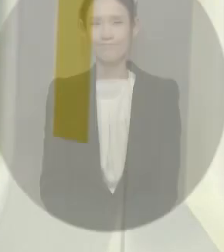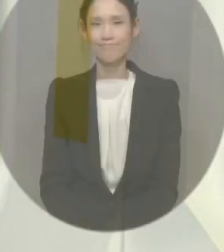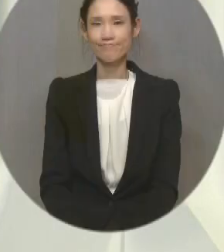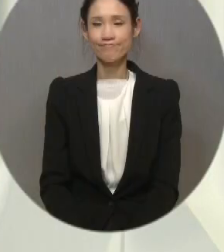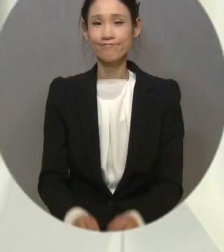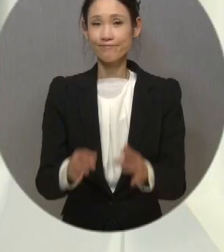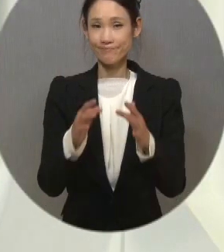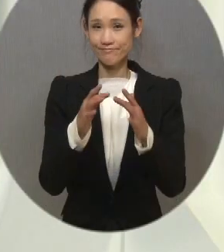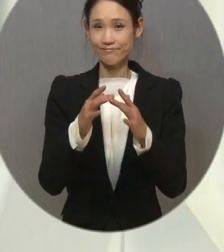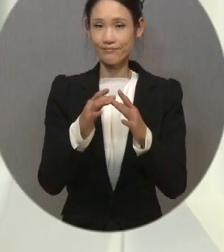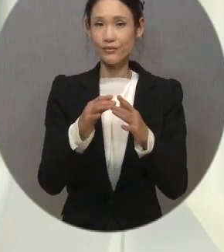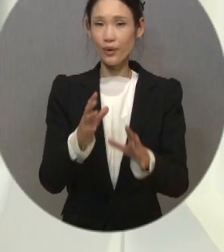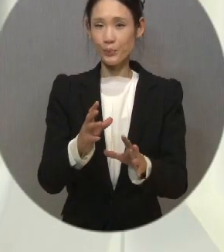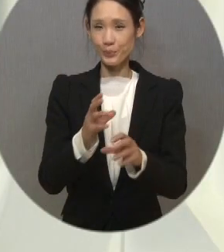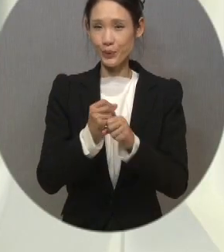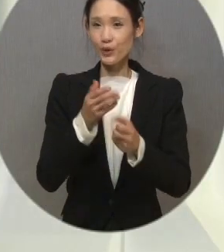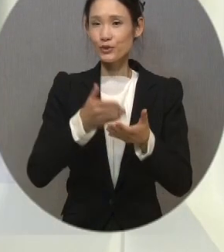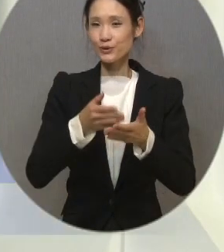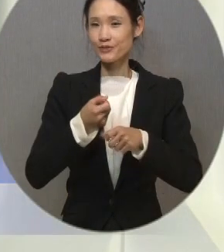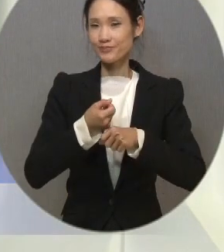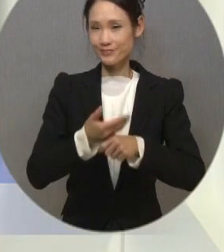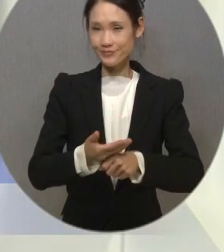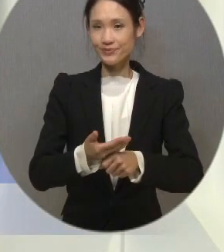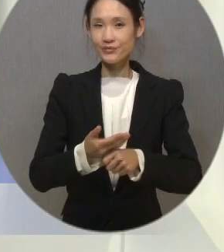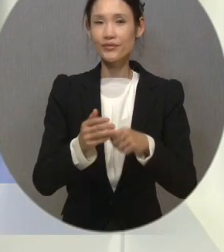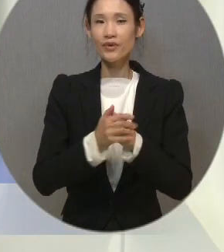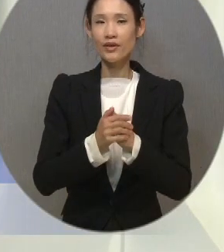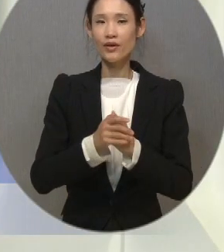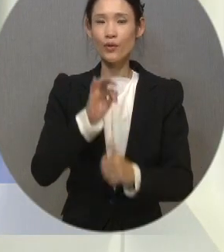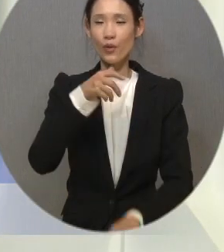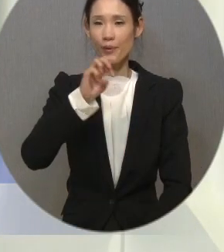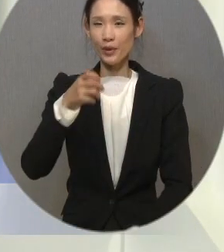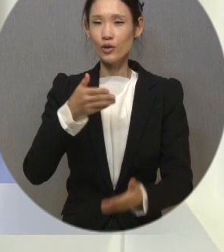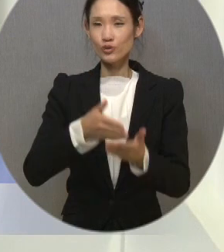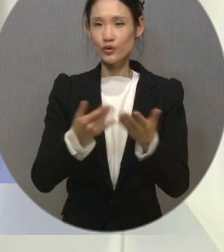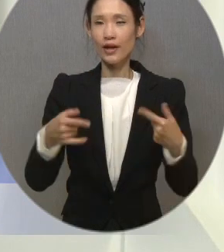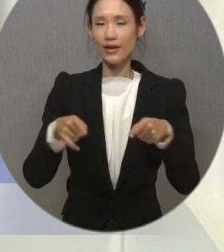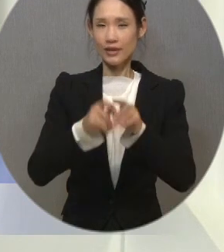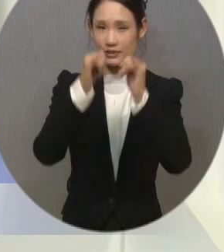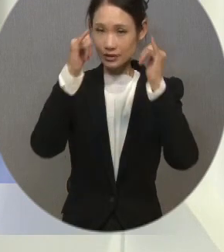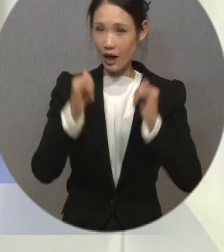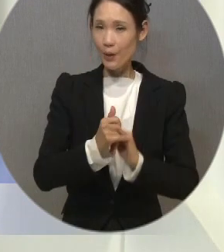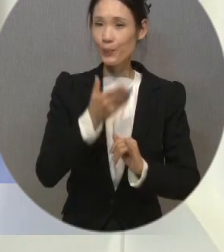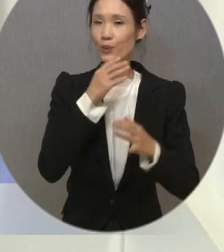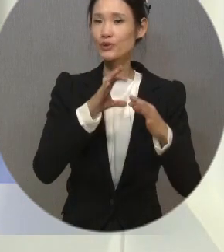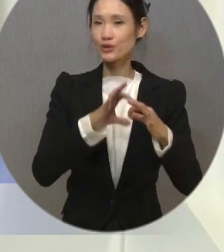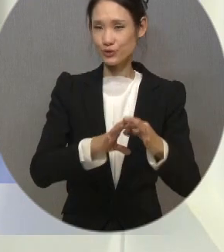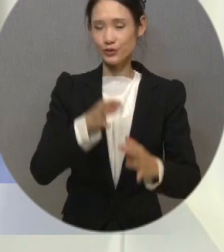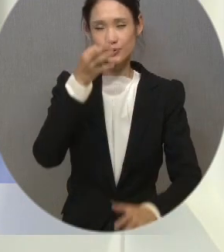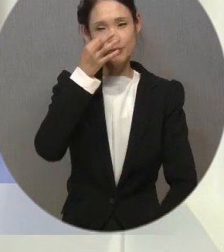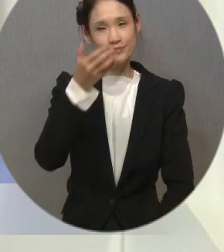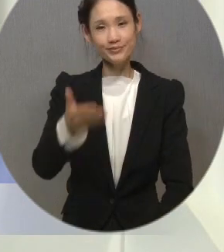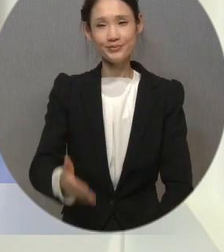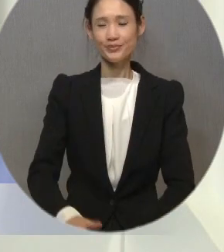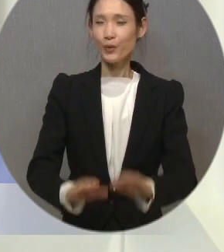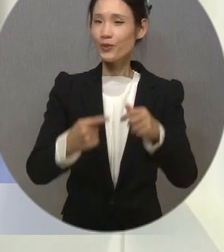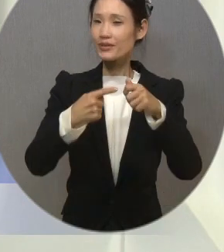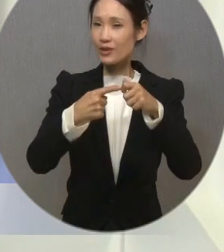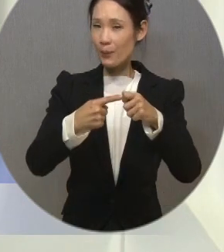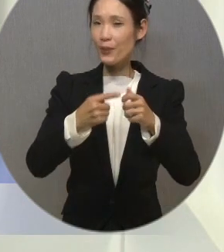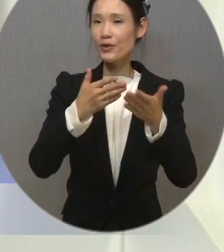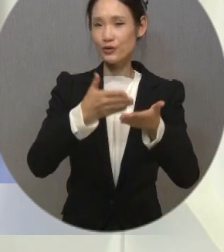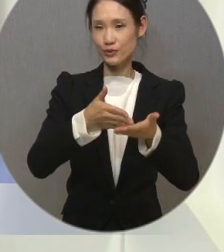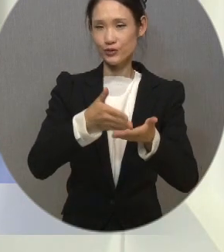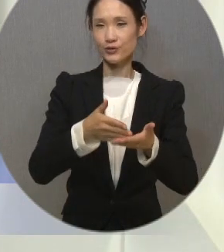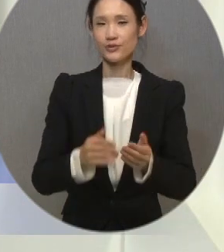웰페어 뉴스 브리핑 박정인 있니다 웰페어 뉴스와 함께 사회복지의 이슈를 만나봅니다 오늘 첫 번째